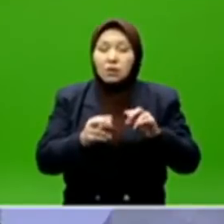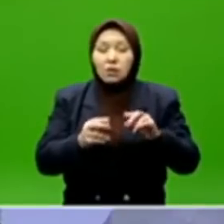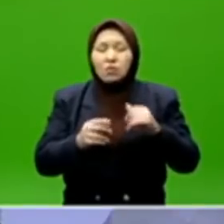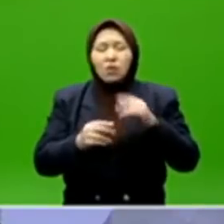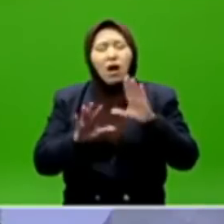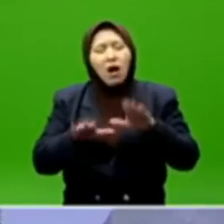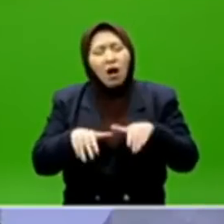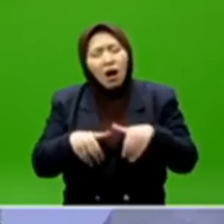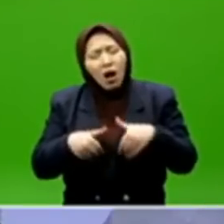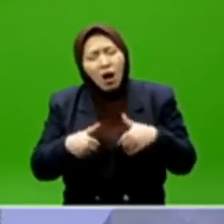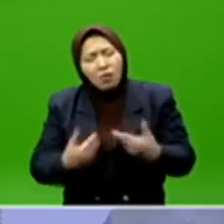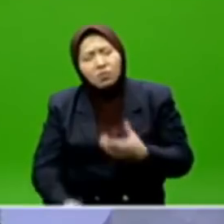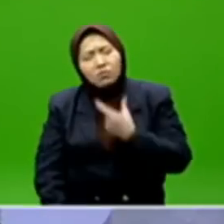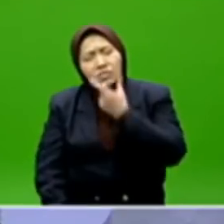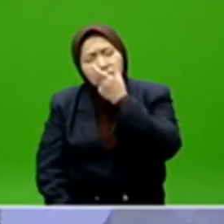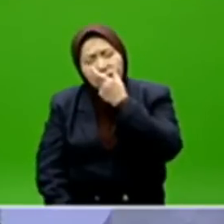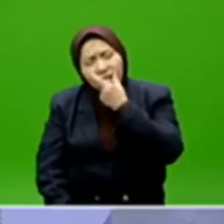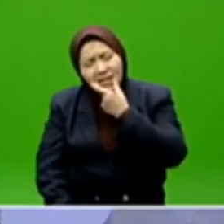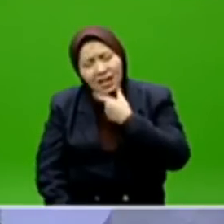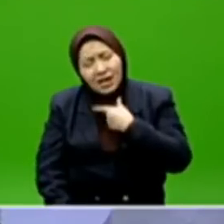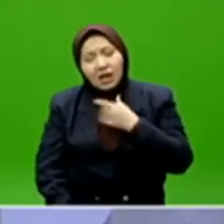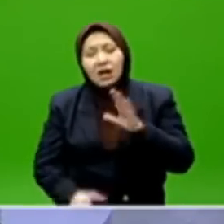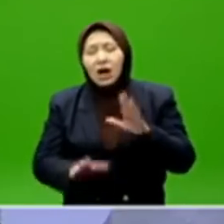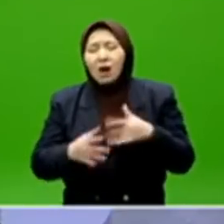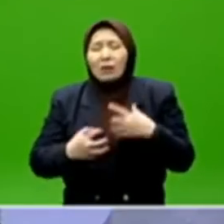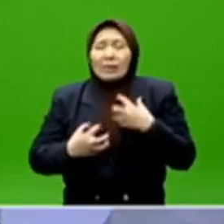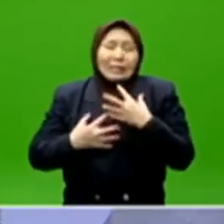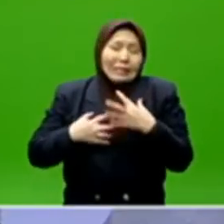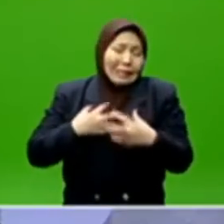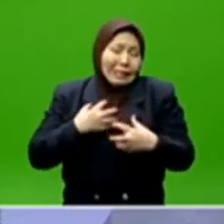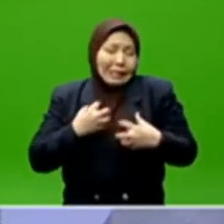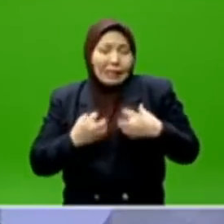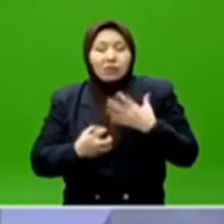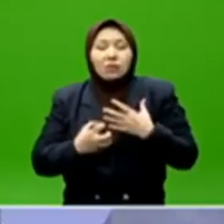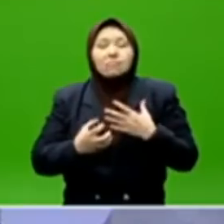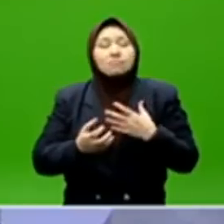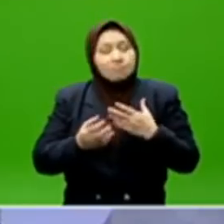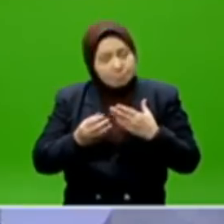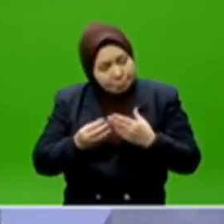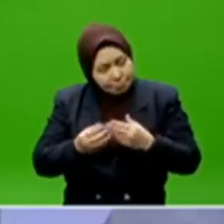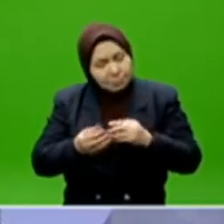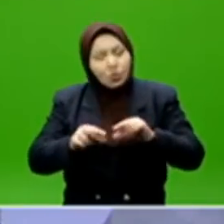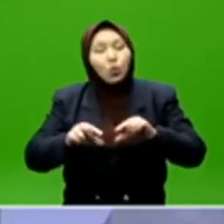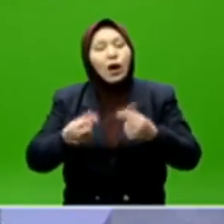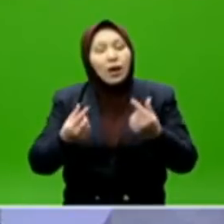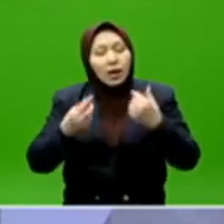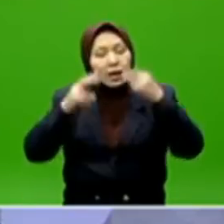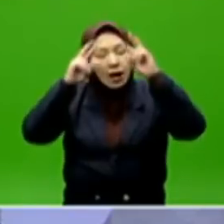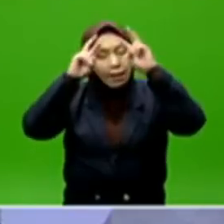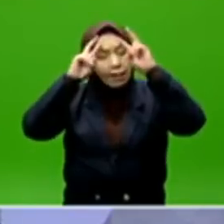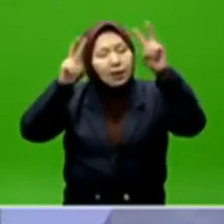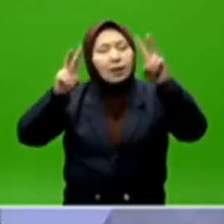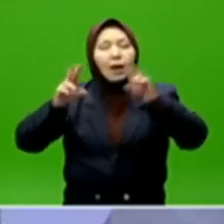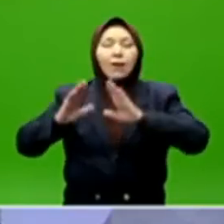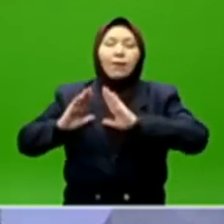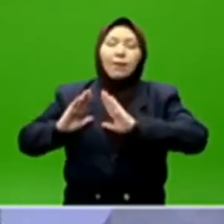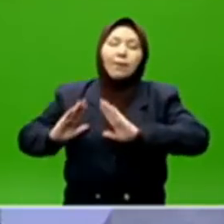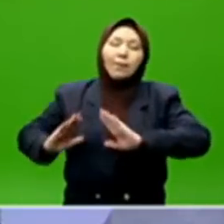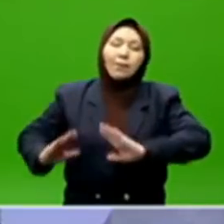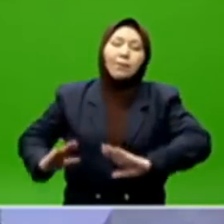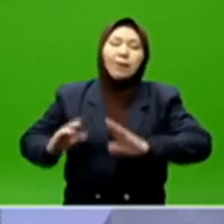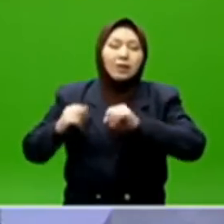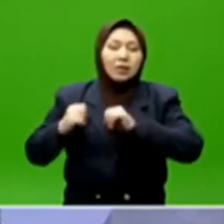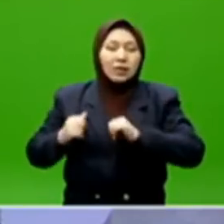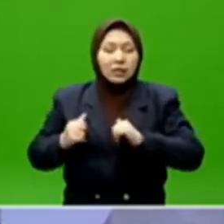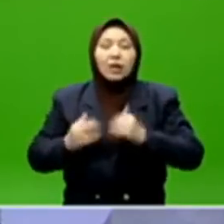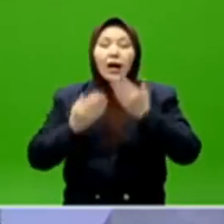mana, walau kita gundah gulana sebagainya, Al-Quranlah penguat dan penenang hati kita, jiwa kita. Amin ya rabbal alamin.